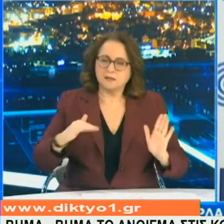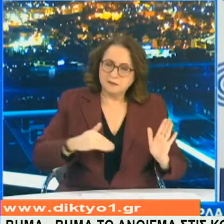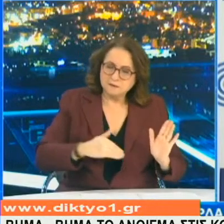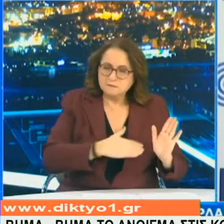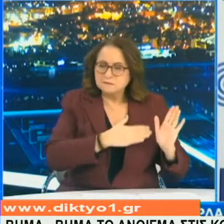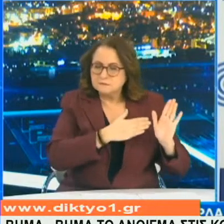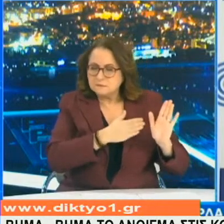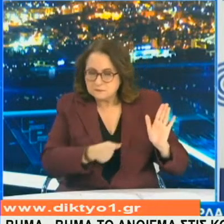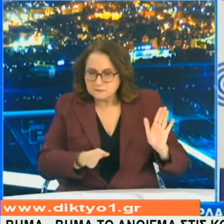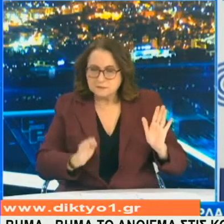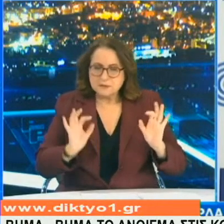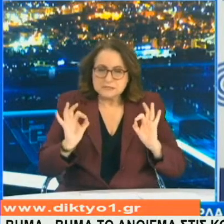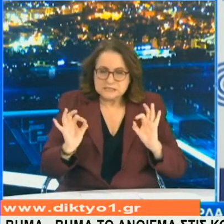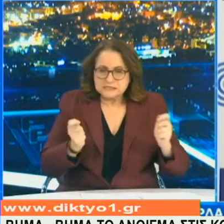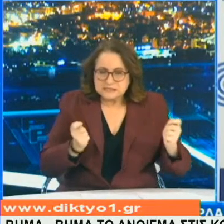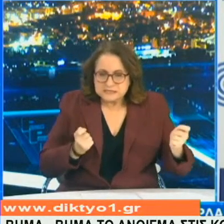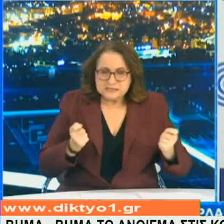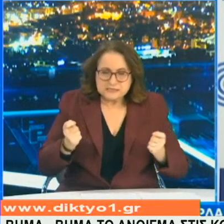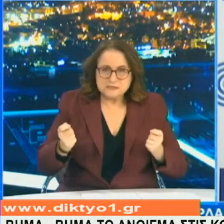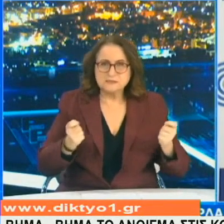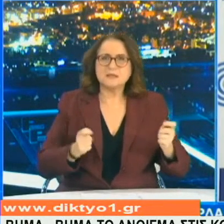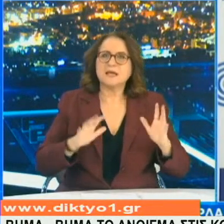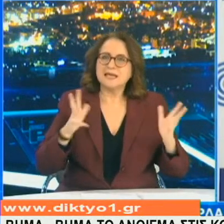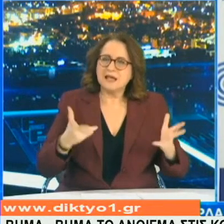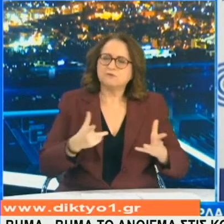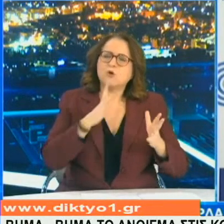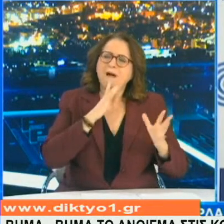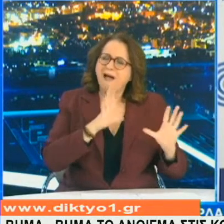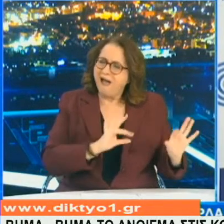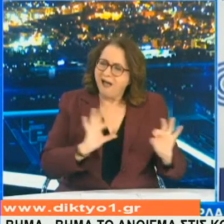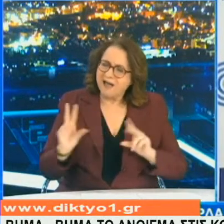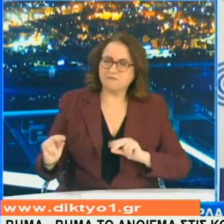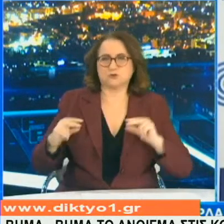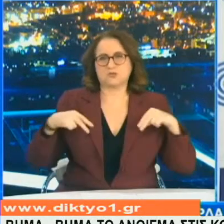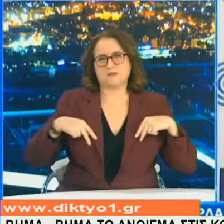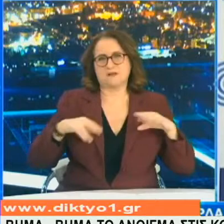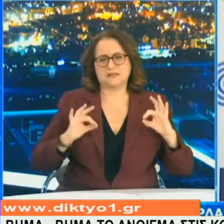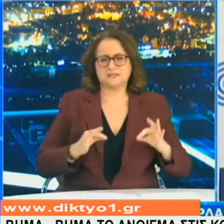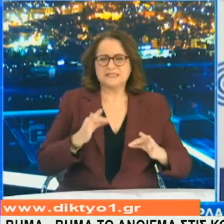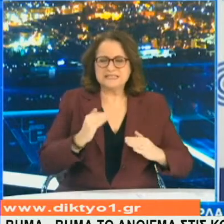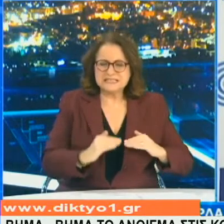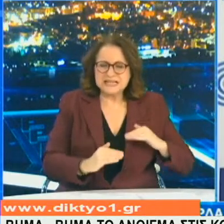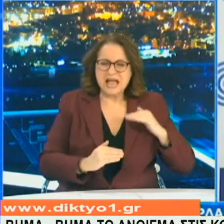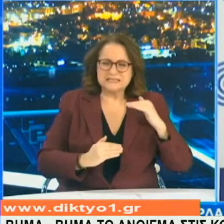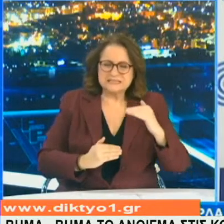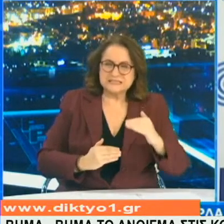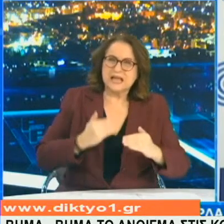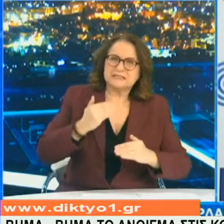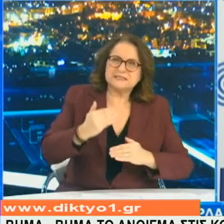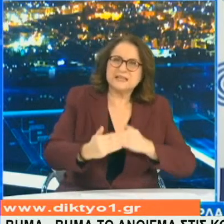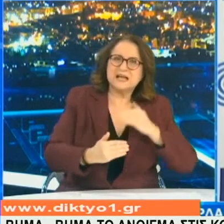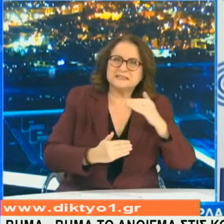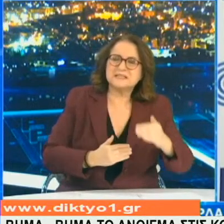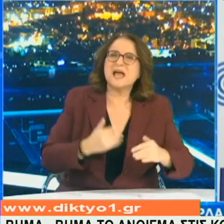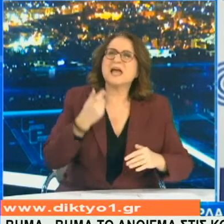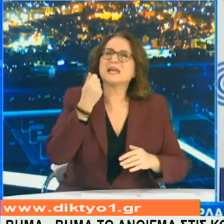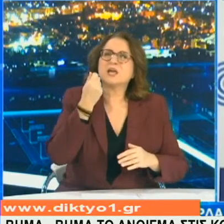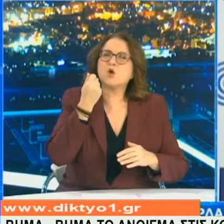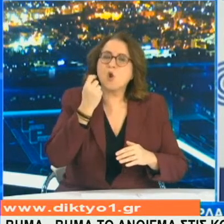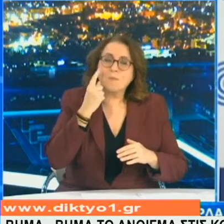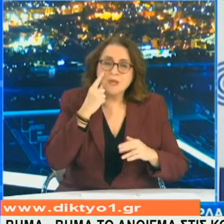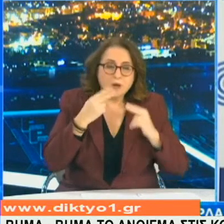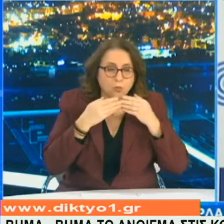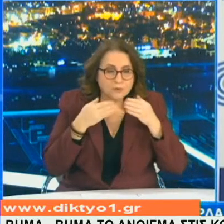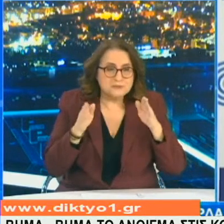είναι σαφή. Η διατήρηση των μέτρων προστασίας, η σταδιακή και προσεκτική επανακίνηση οικονομίας, ακολουθώντας πάντα τις υποδείξεις των